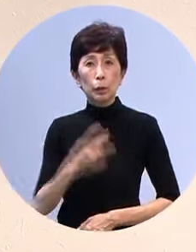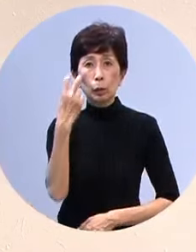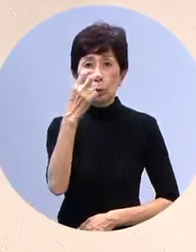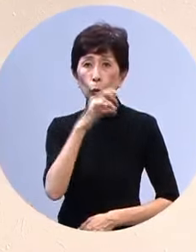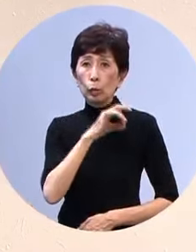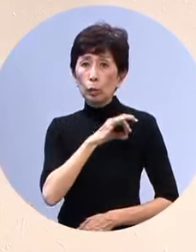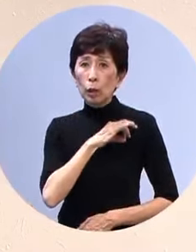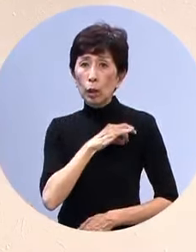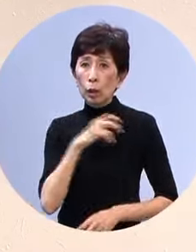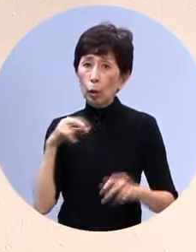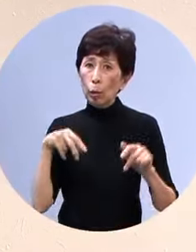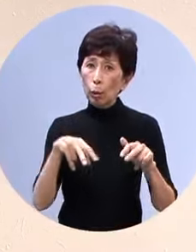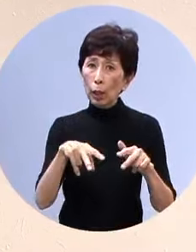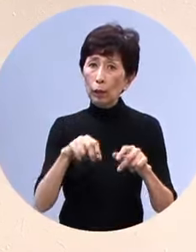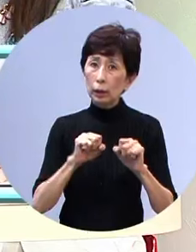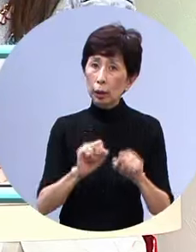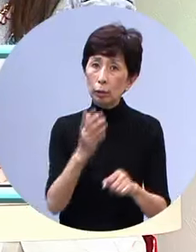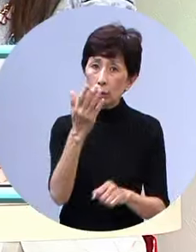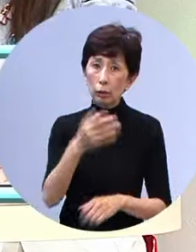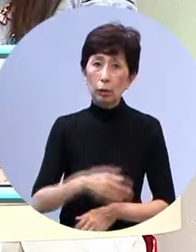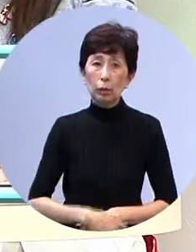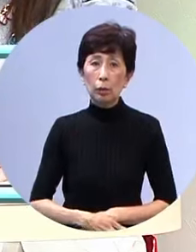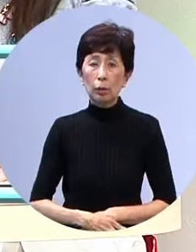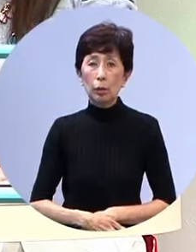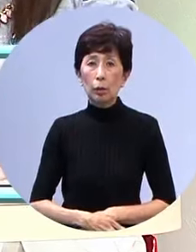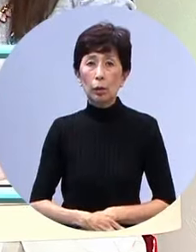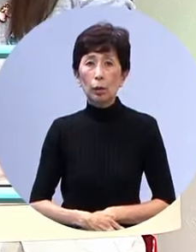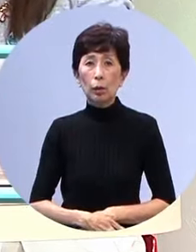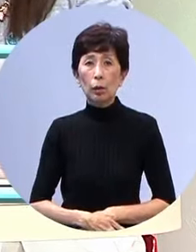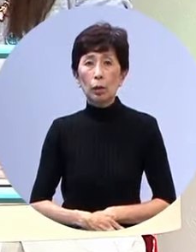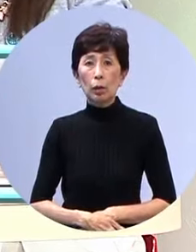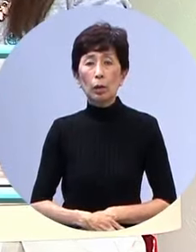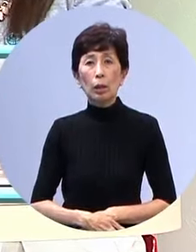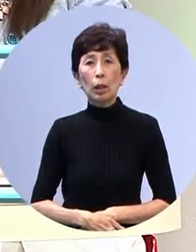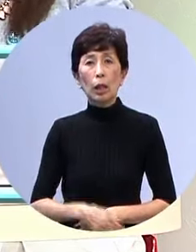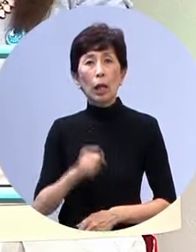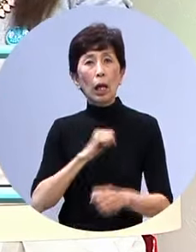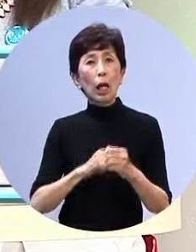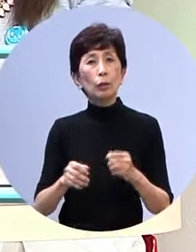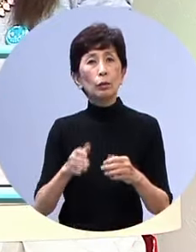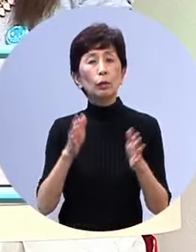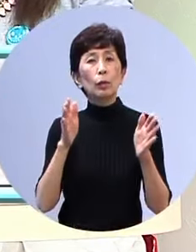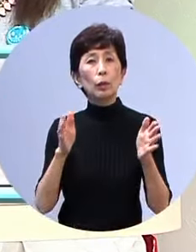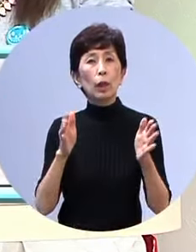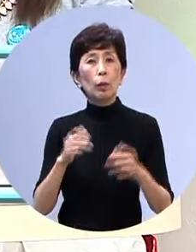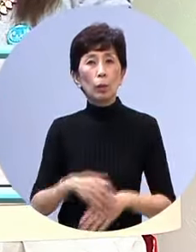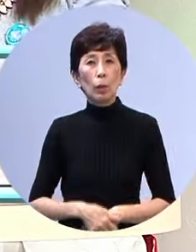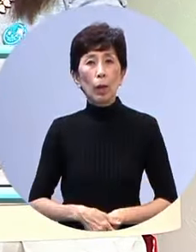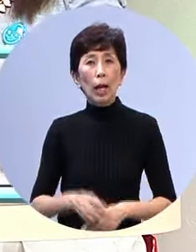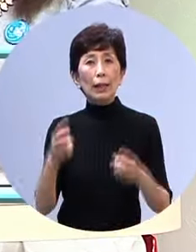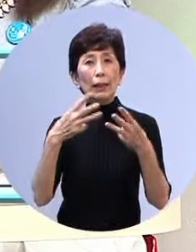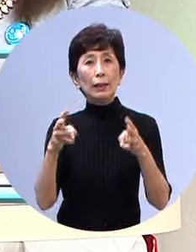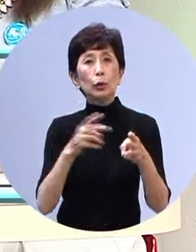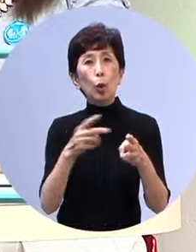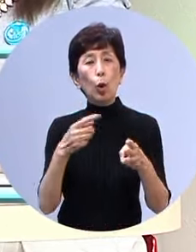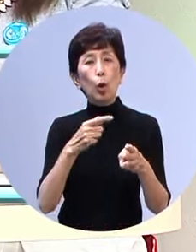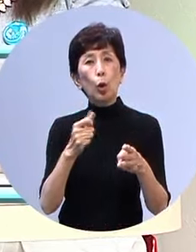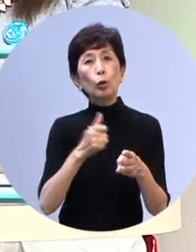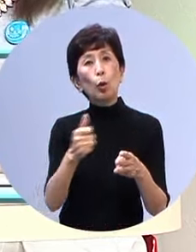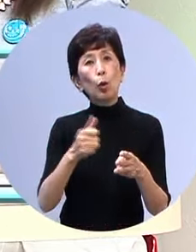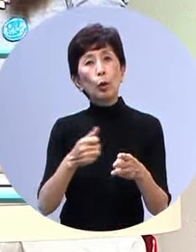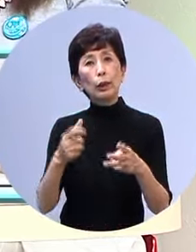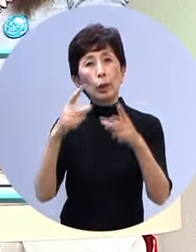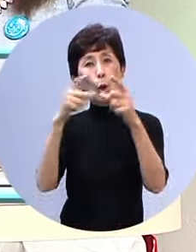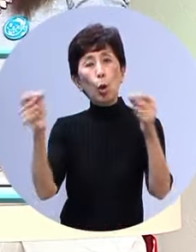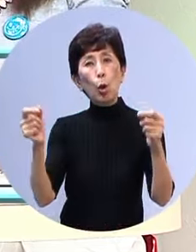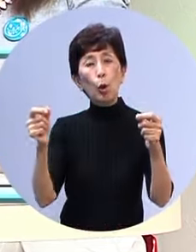員というのはボランティアなんでしょうか？ 調査員は調査活動期間中、非常勤の国家公務員として業務を行っていただきます